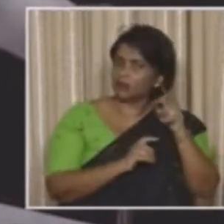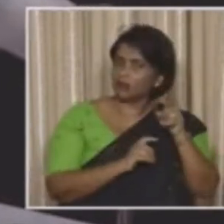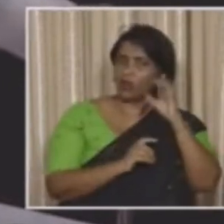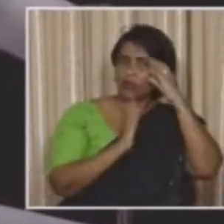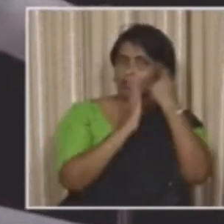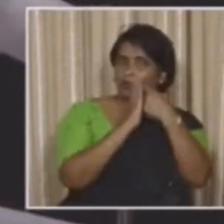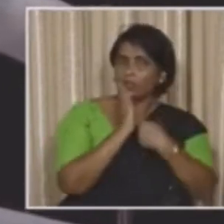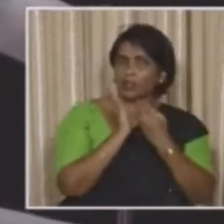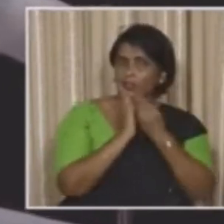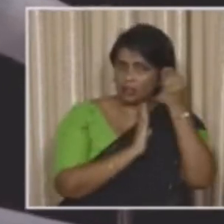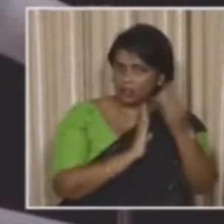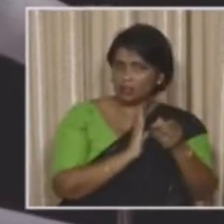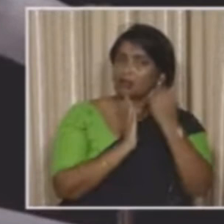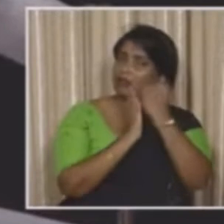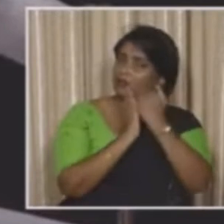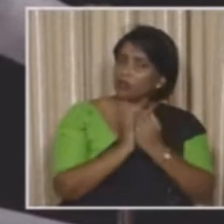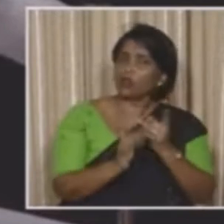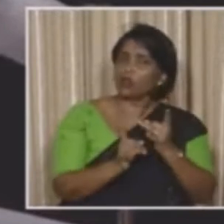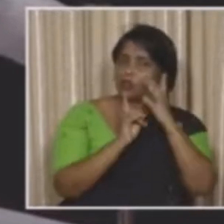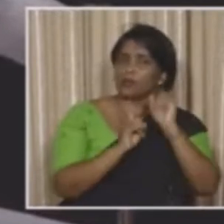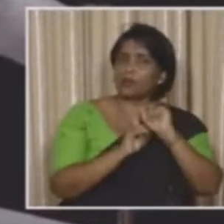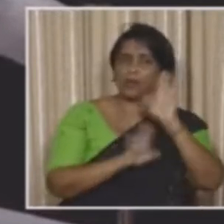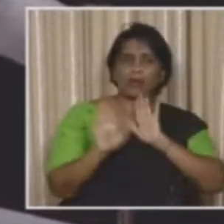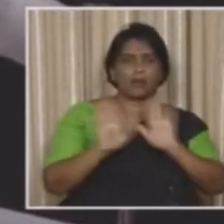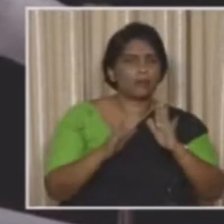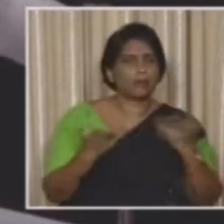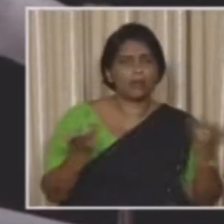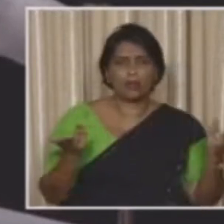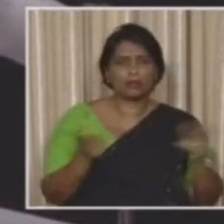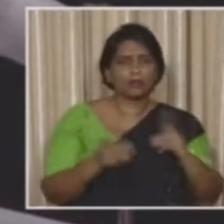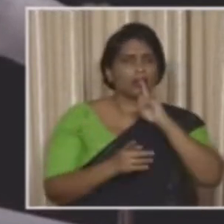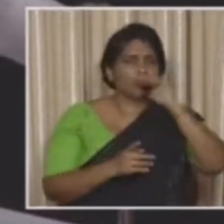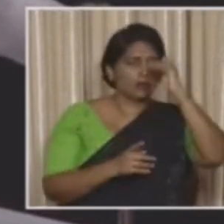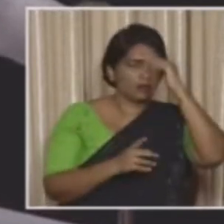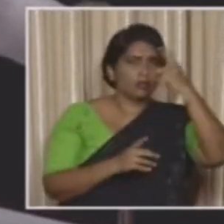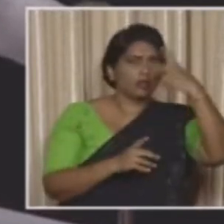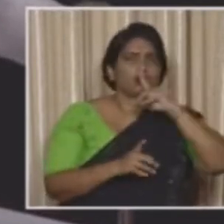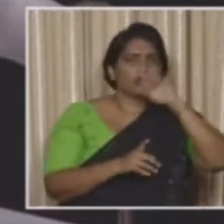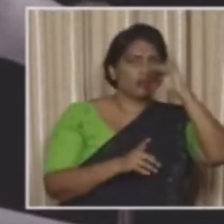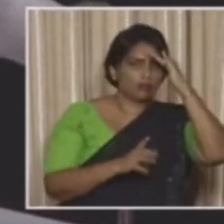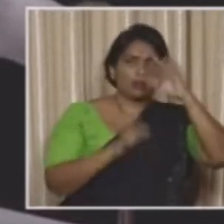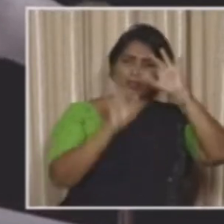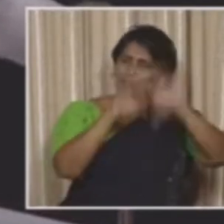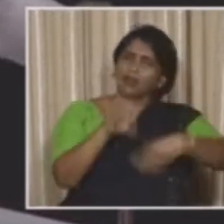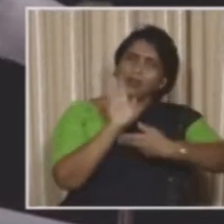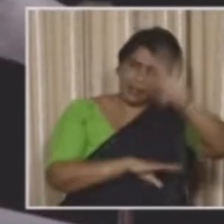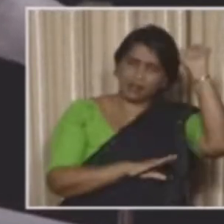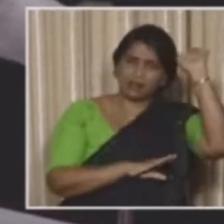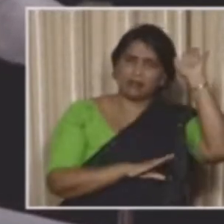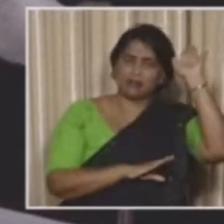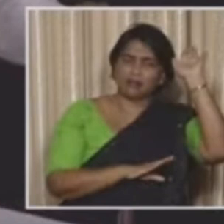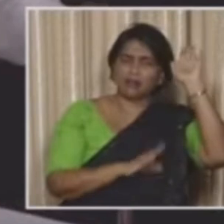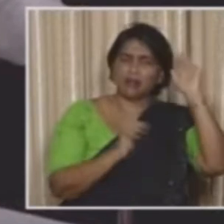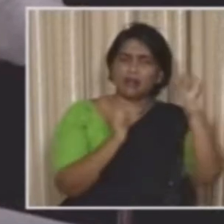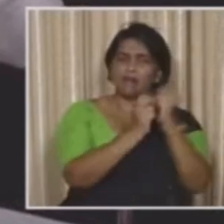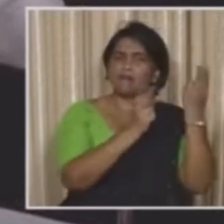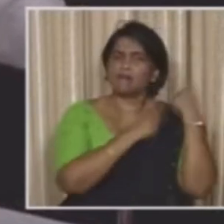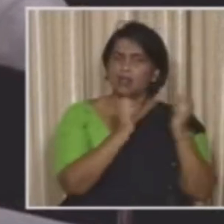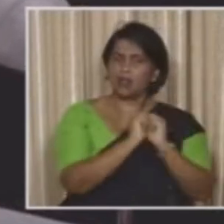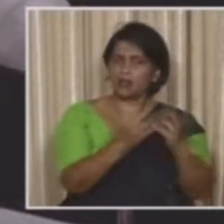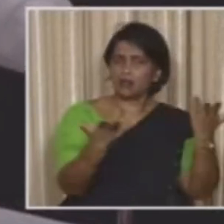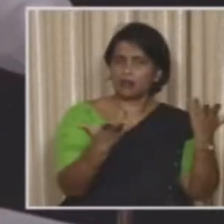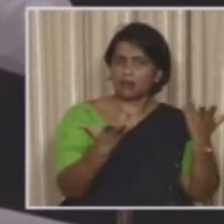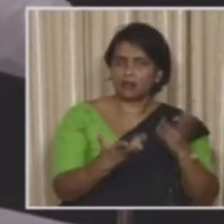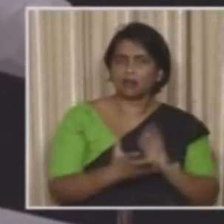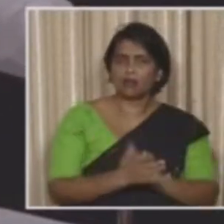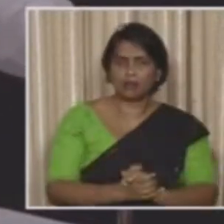න්‍යාය පත්‍රයක් දෙනවා. ඒ න්‍යාය පත්‍රයට නම් සභාව මේවන්න බැරි නම් කතානායකතුමා නියෝජ්‍ය කතානායකතුමා සභාව දාලා යන්න. ඔයගලගේ වගකීම ඔයගොල්ලෝ කරන්නේ නැත්තම්.